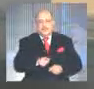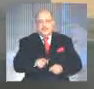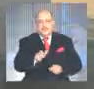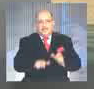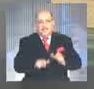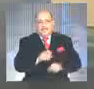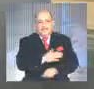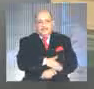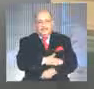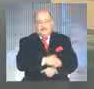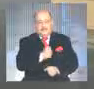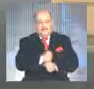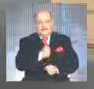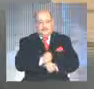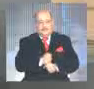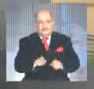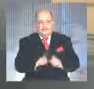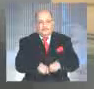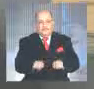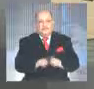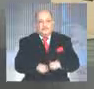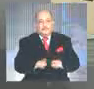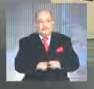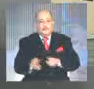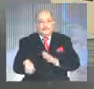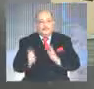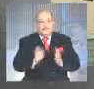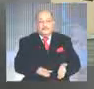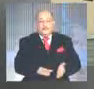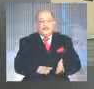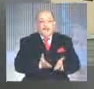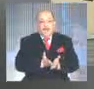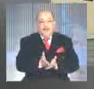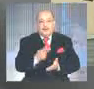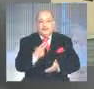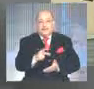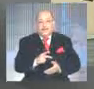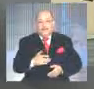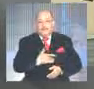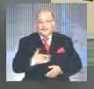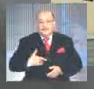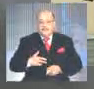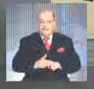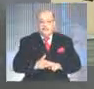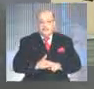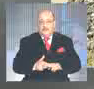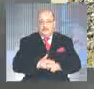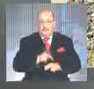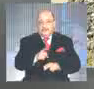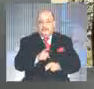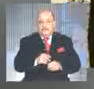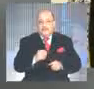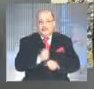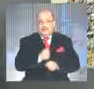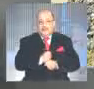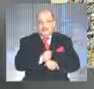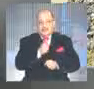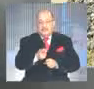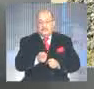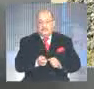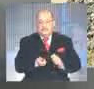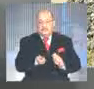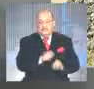أنهم يعيشون معاناة كبيرة جراء التهميش وبالنظر إلى دقة العمل الذي يقومون به. الراتب